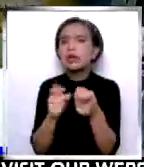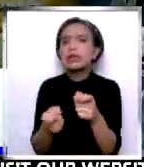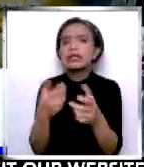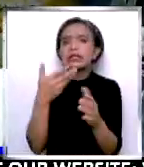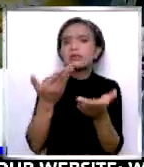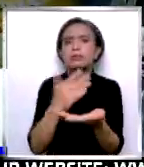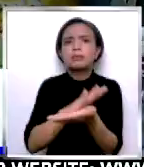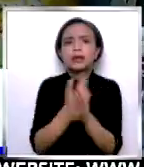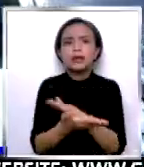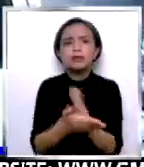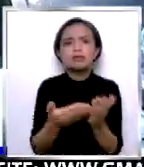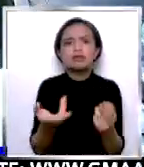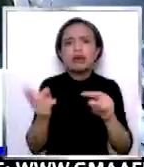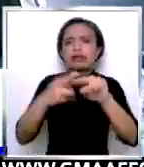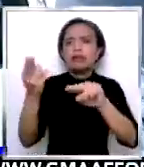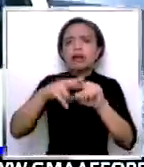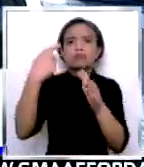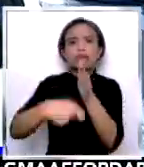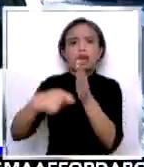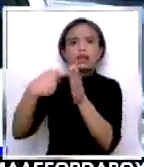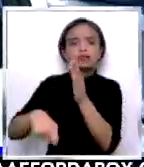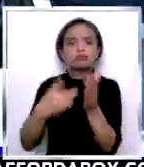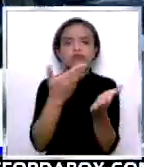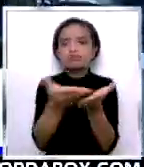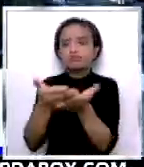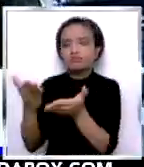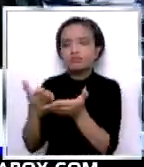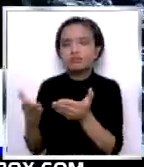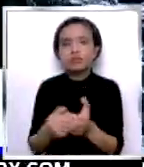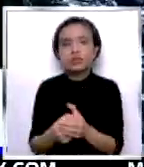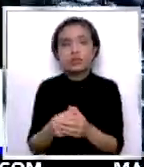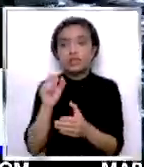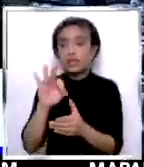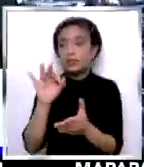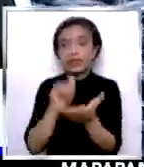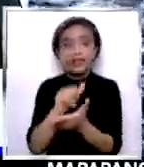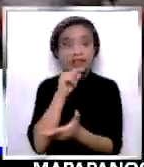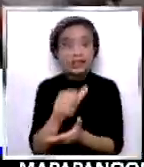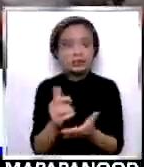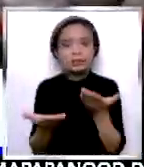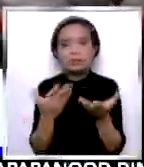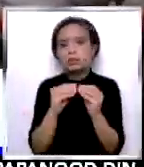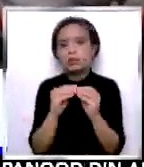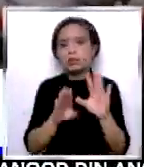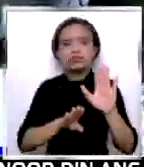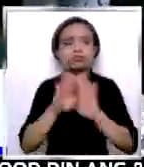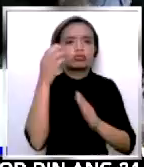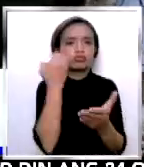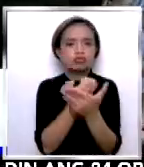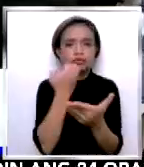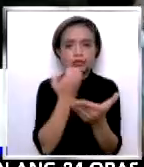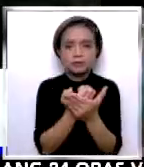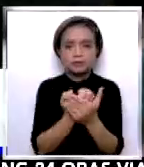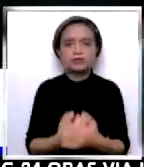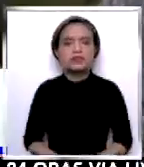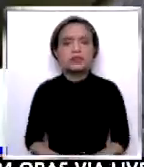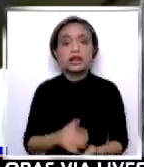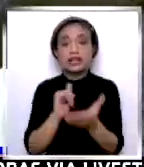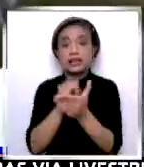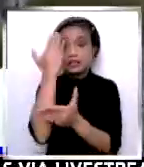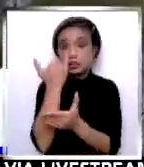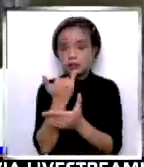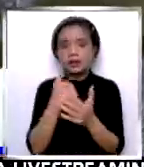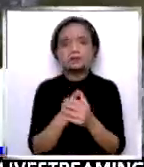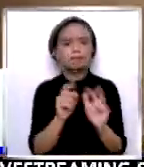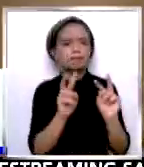ng pagtaas ng presyo ng bilihin. Kung hindi raw dahil dyan, baka mas masigla pa ang ekonomiya. Kaya binabantayan yan, gayon din